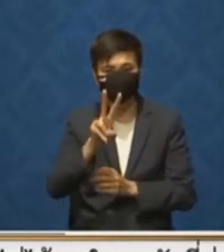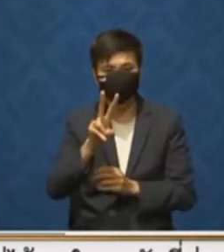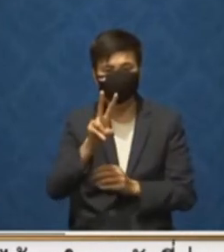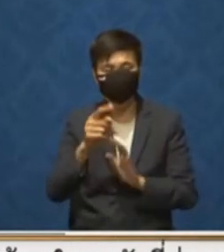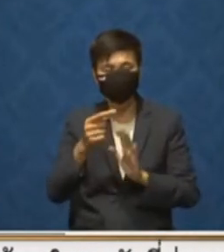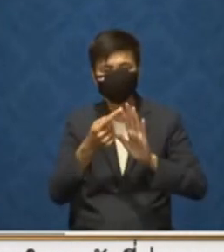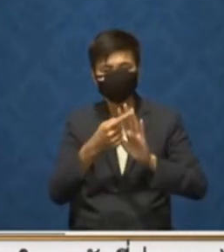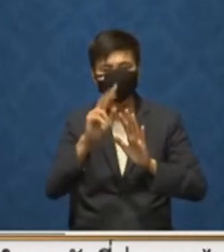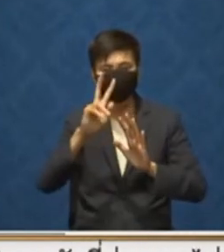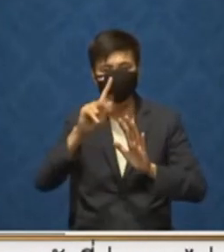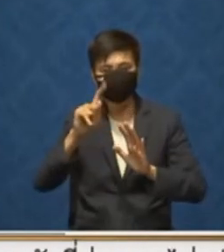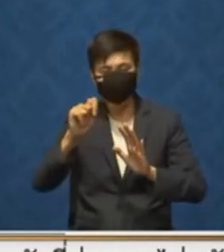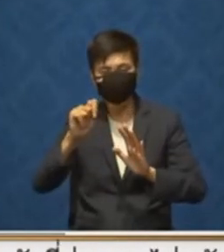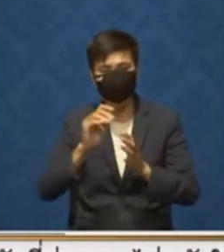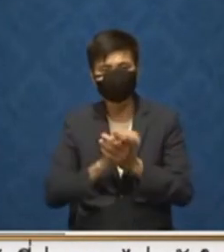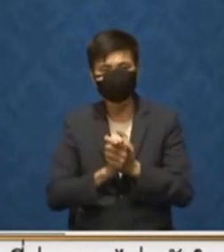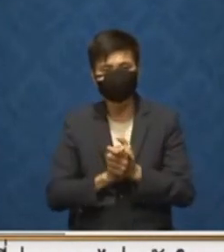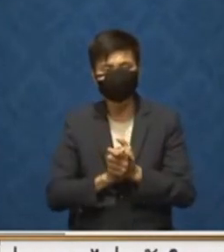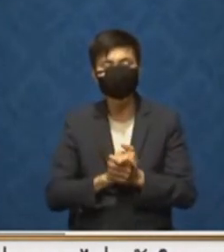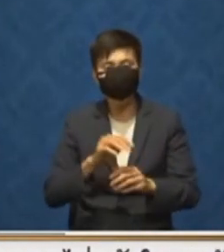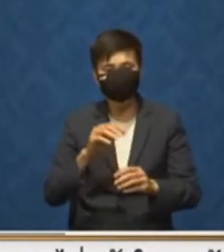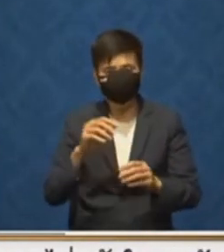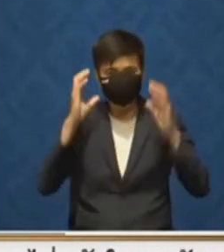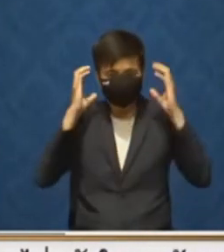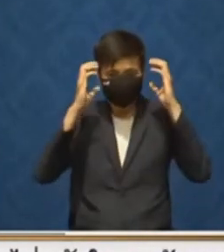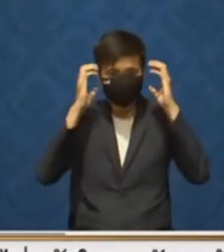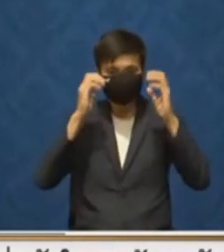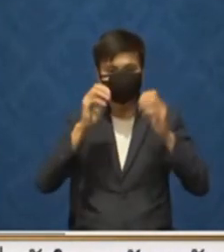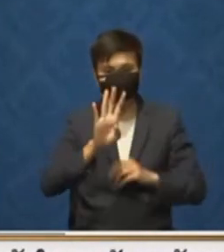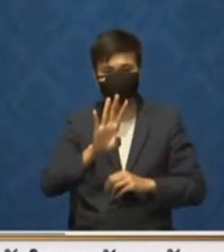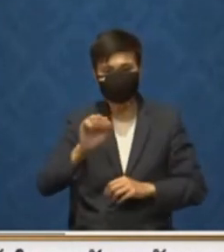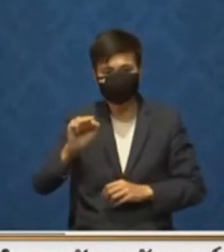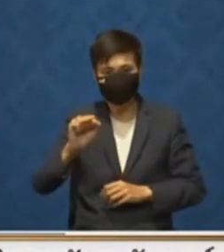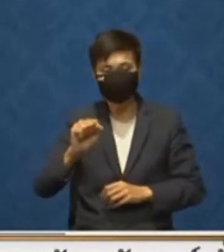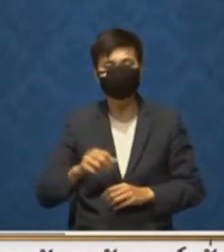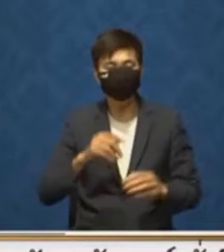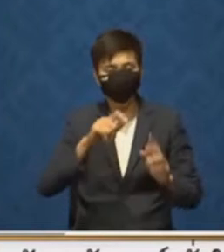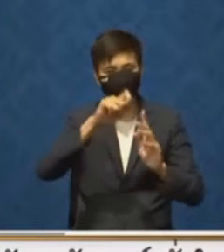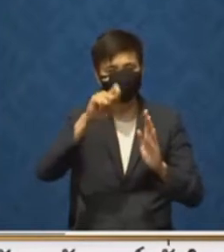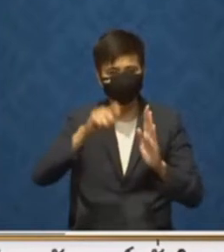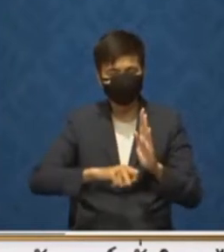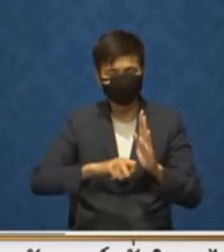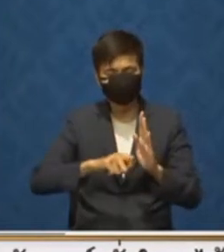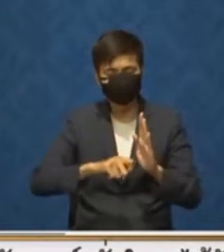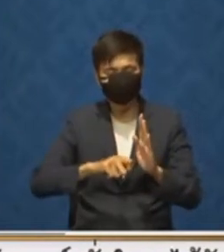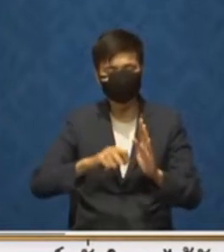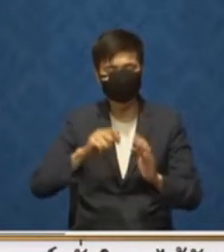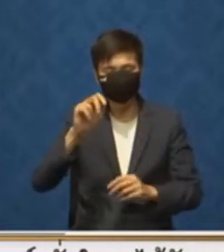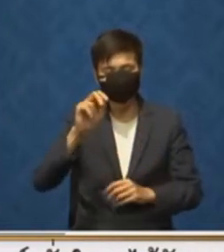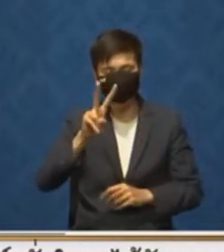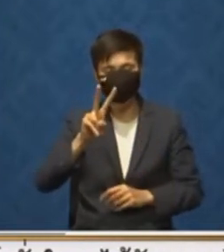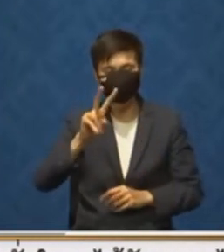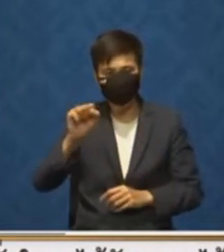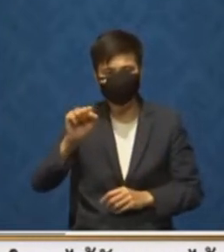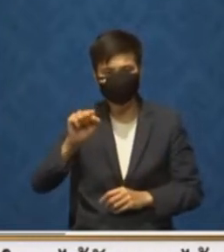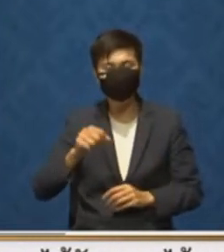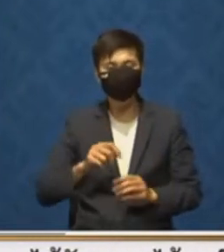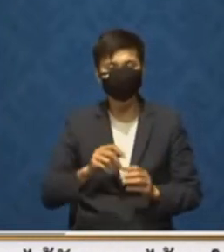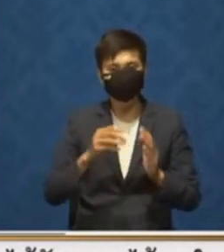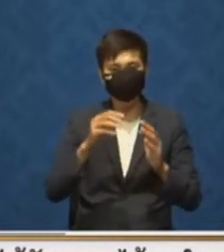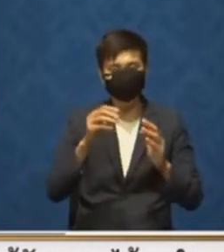กว่าขวดนะครับสระบุรี 4 3ขวดนครราชสีมาอีก 2แสนกว่าขวดกำแพงเพชรระยองอุบลรับ